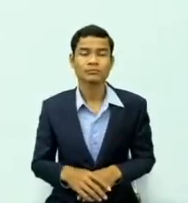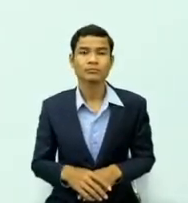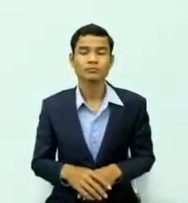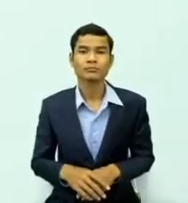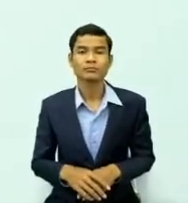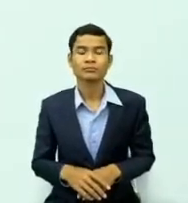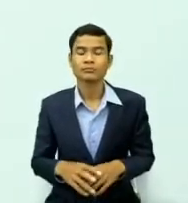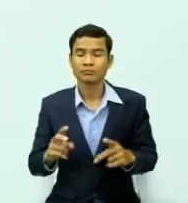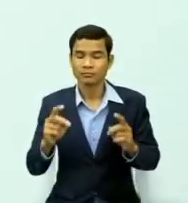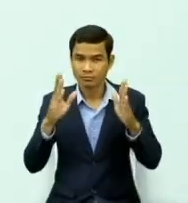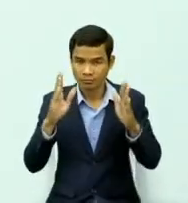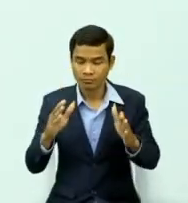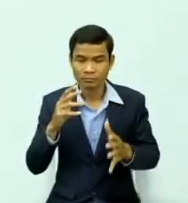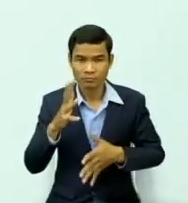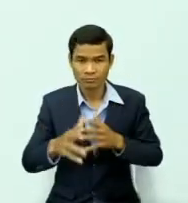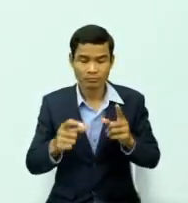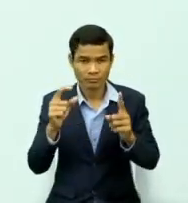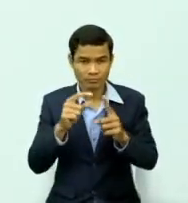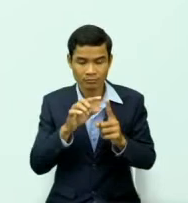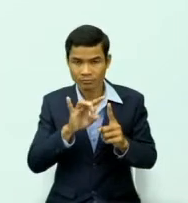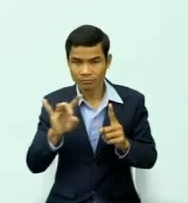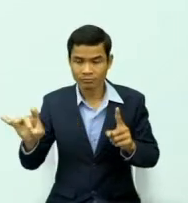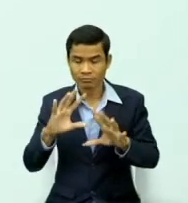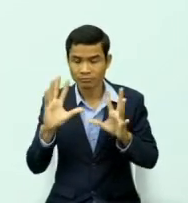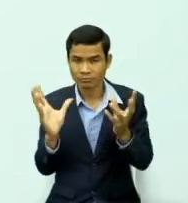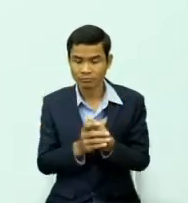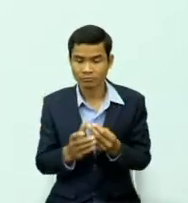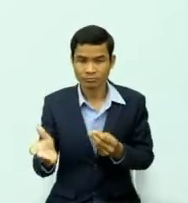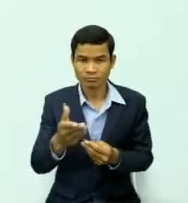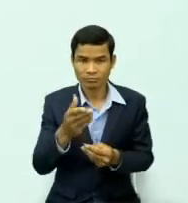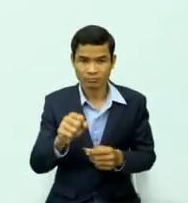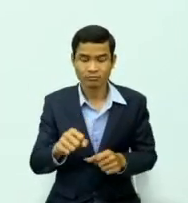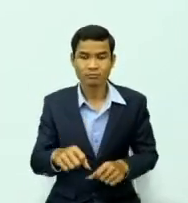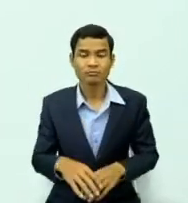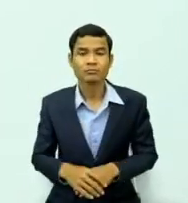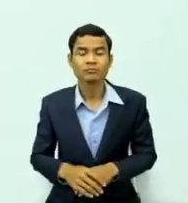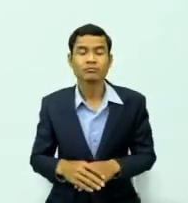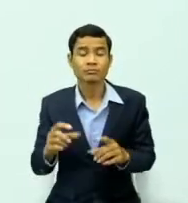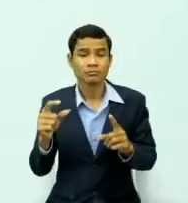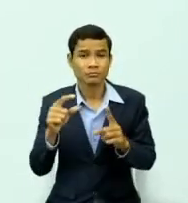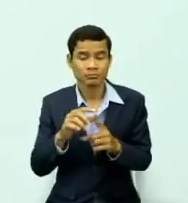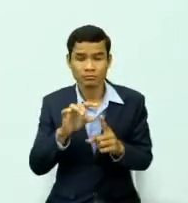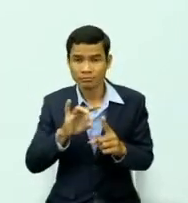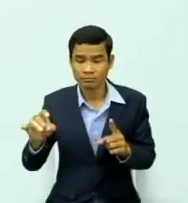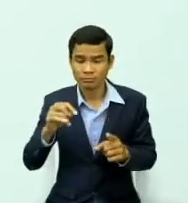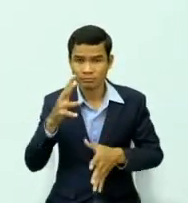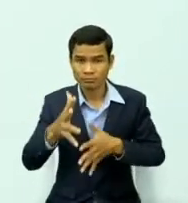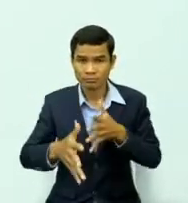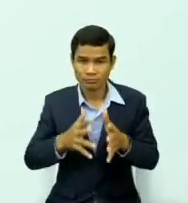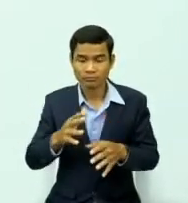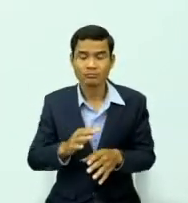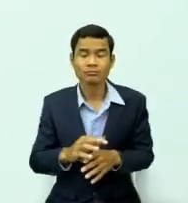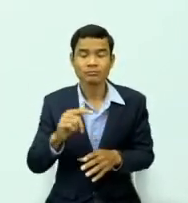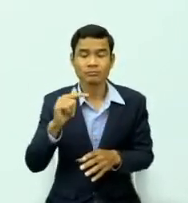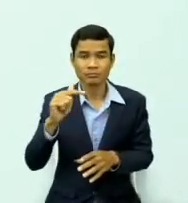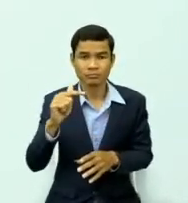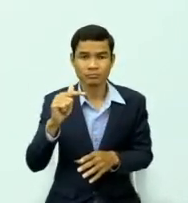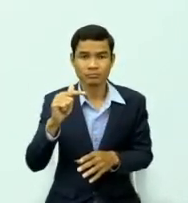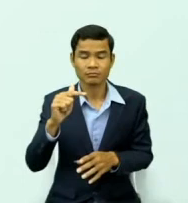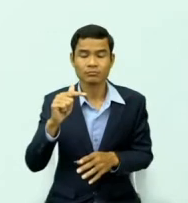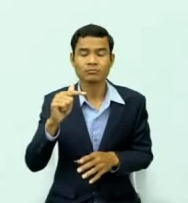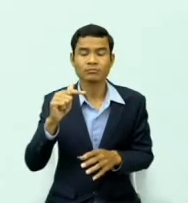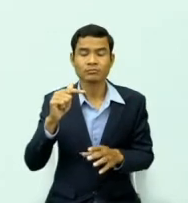chà lại cứ đừng an chuyện đi còn sẽ đáp tình ở khnì còn tiêm chăm sẽ đáp nát chà chuyện được bao giờ cứ an thả ngò